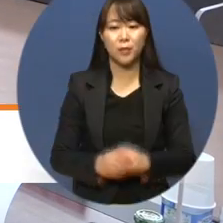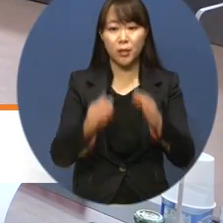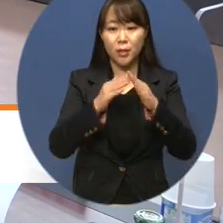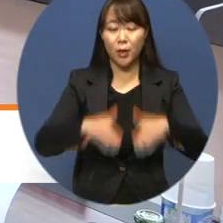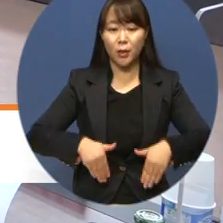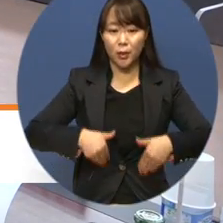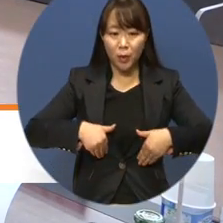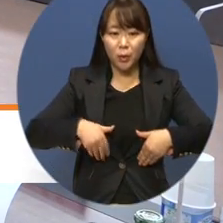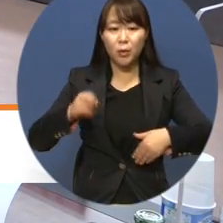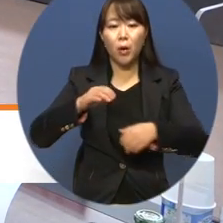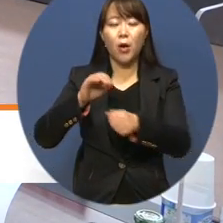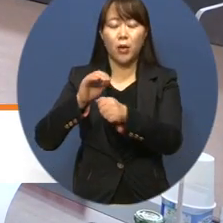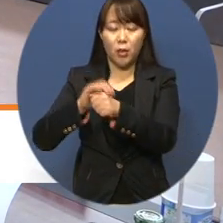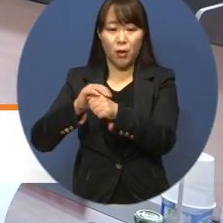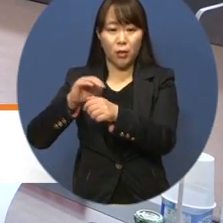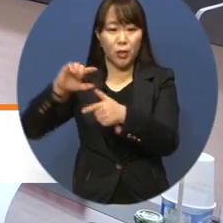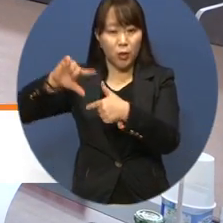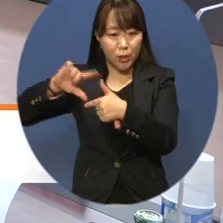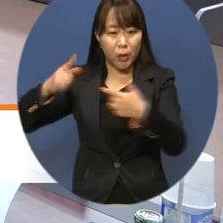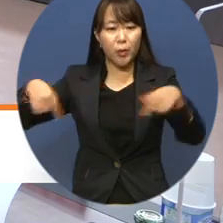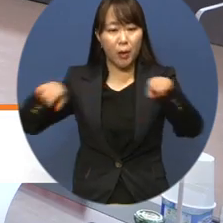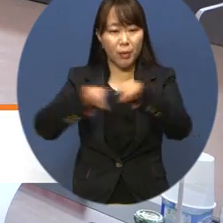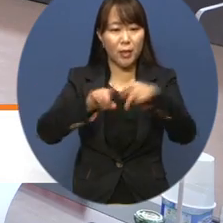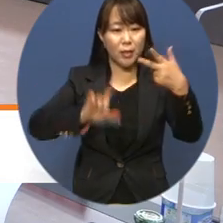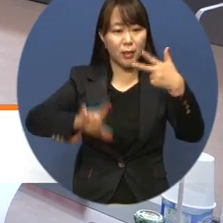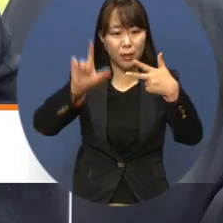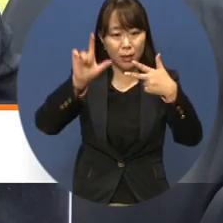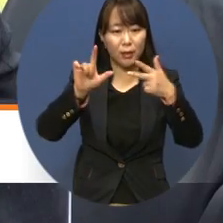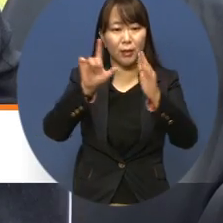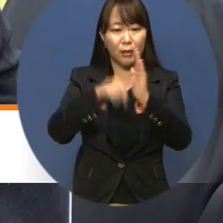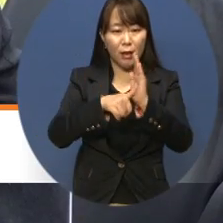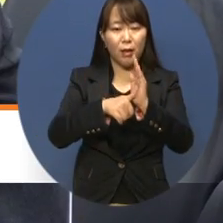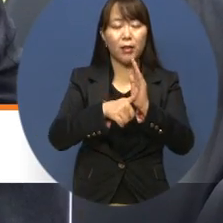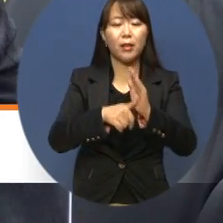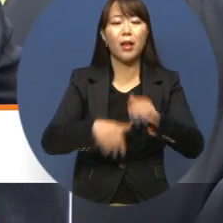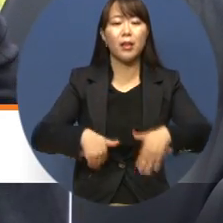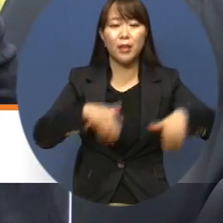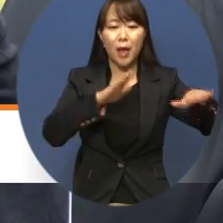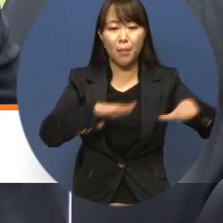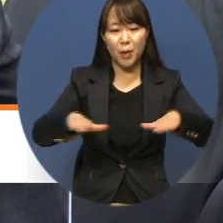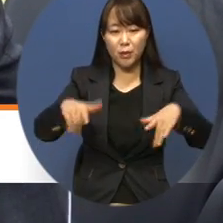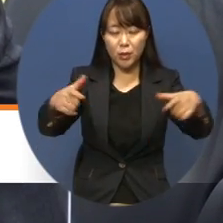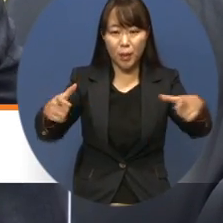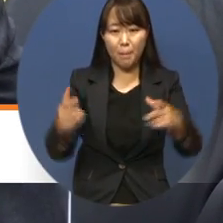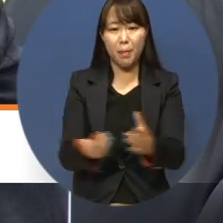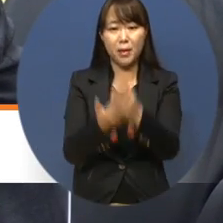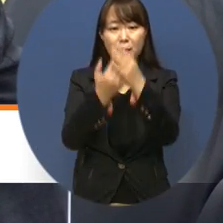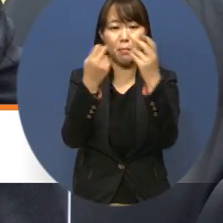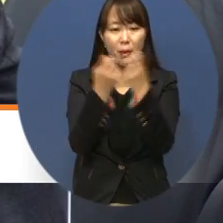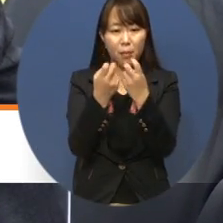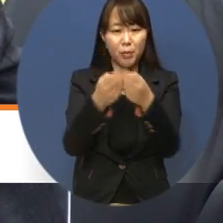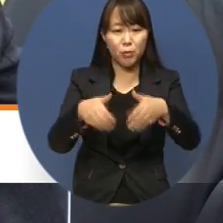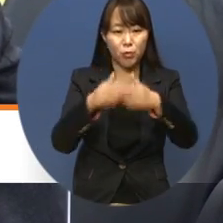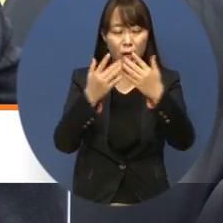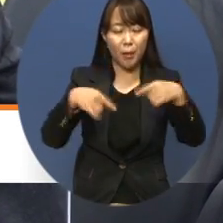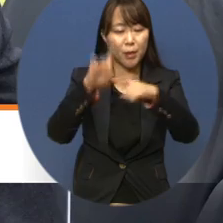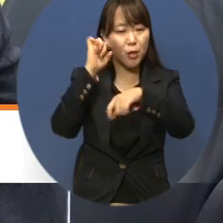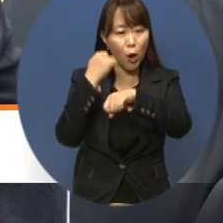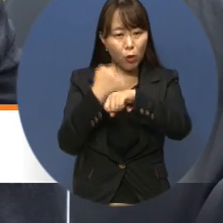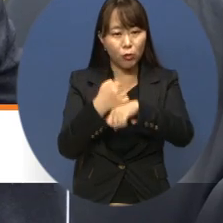전라남도는 경상남도와 공동으로 지난 7일 광양시청에서 남해안 남중권 발전전략 수립